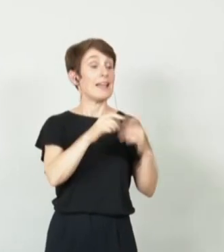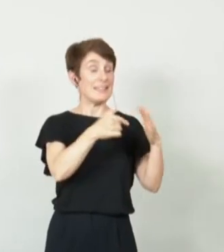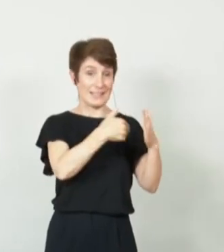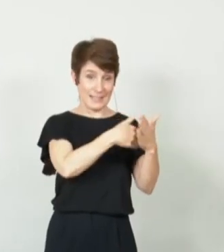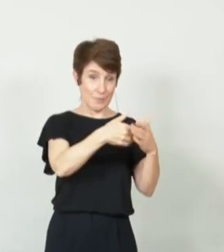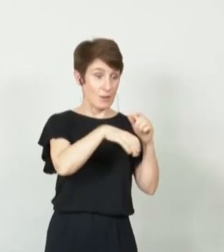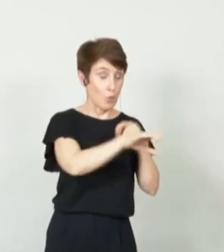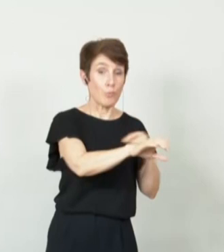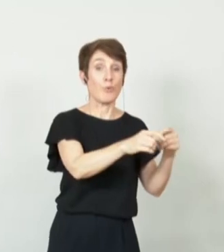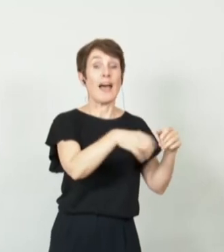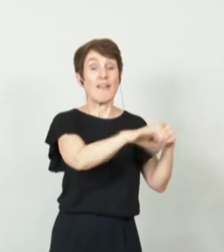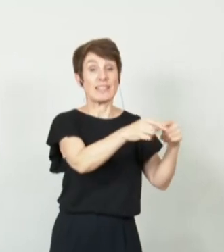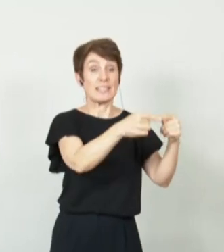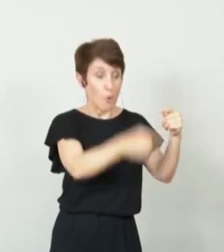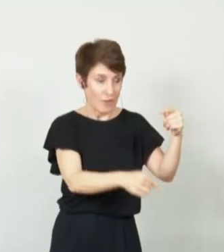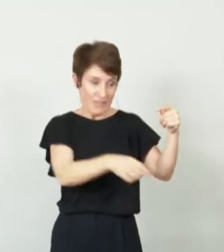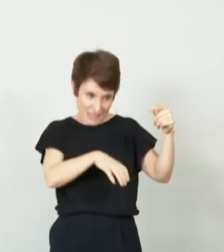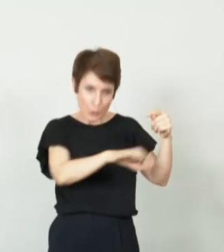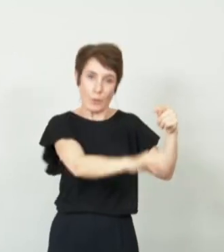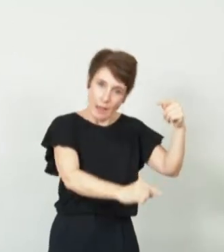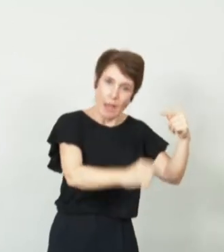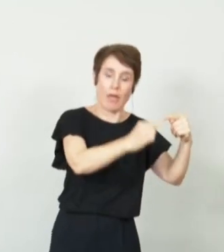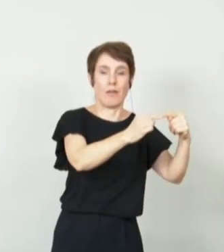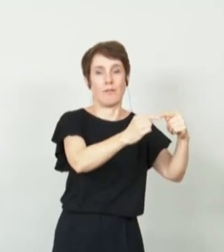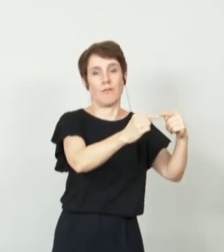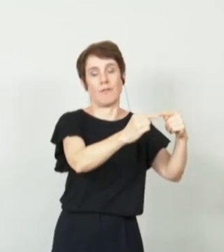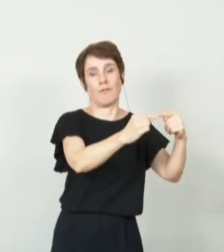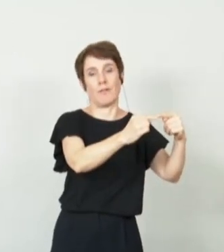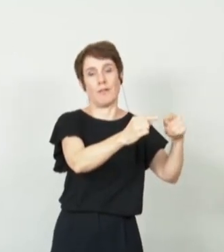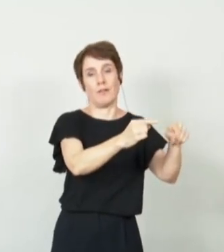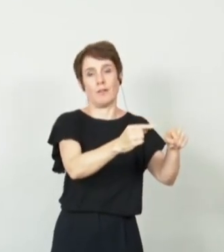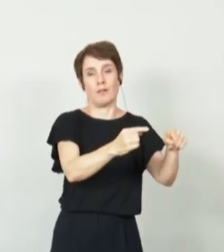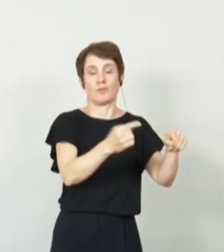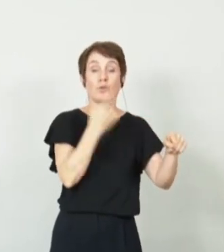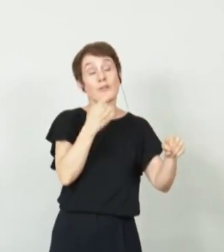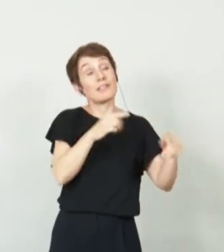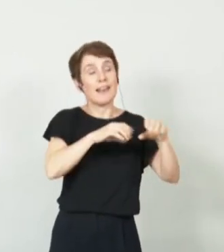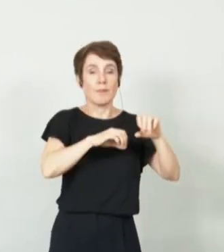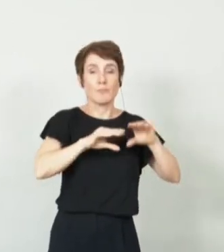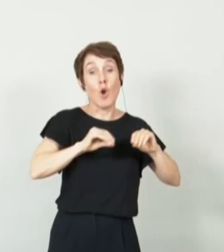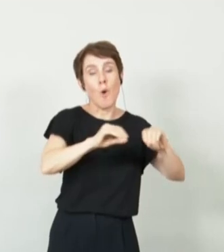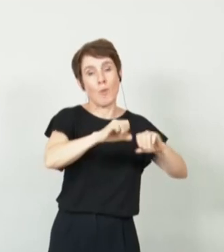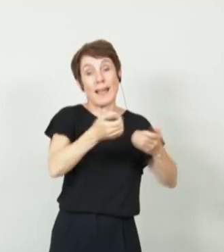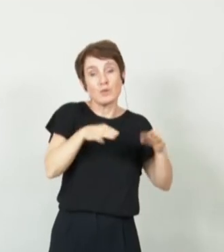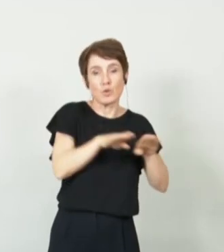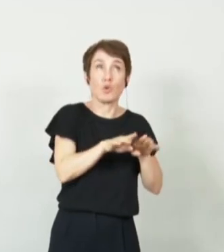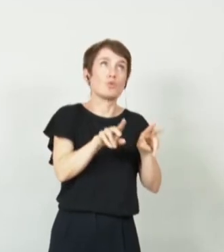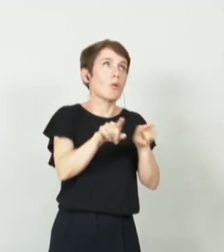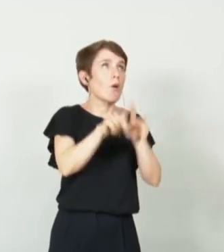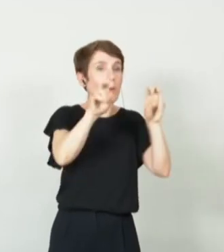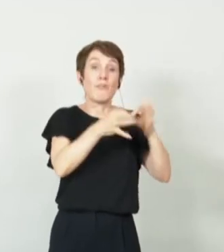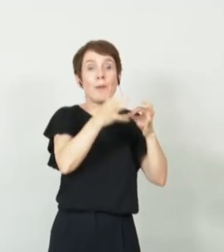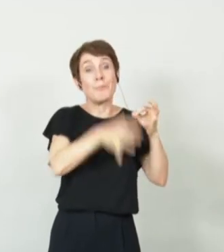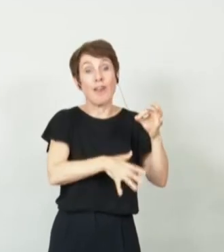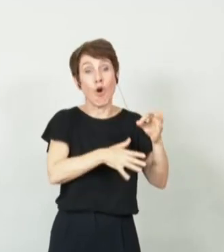de déficits d'investissement donc là ce sont les opérations de clôture donc un petit peu de on va dire de bilan de